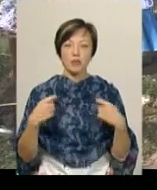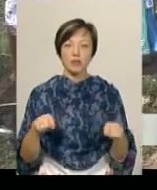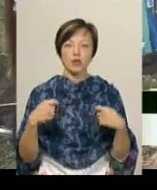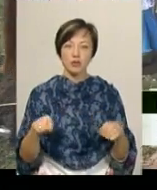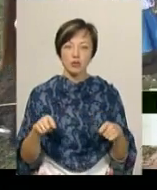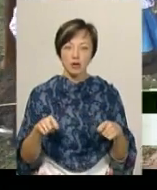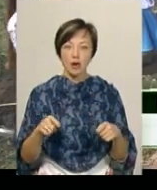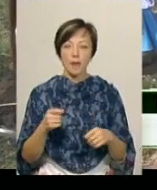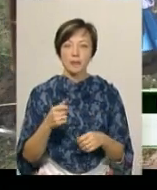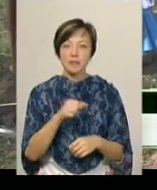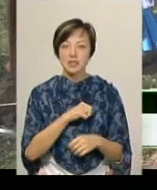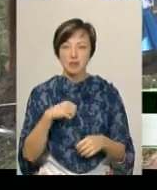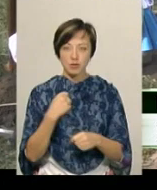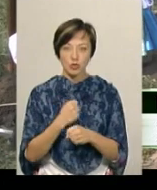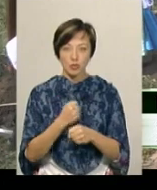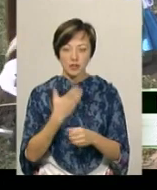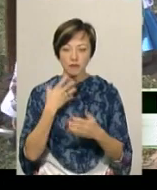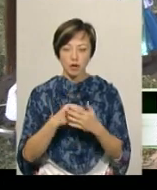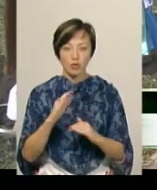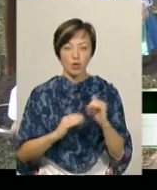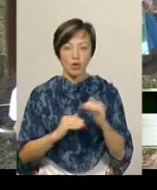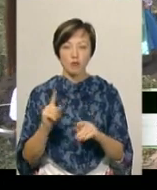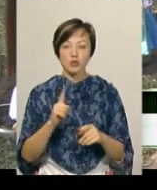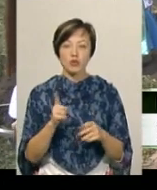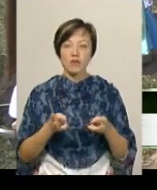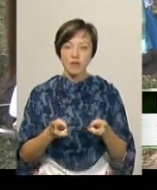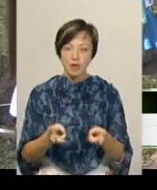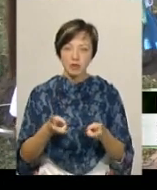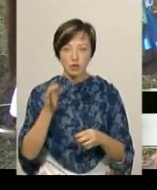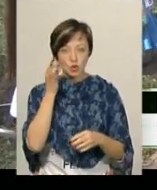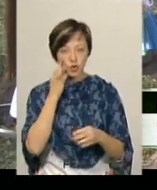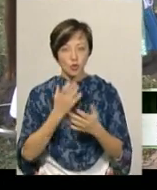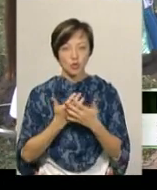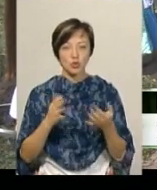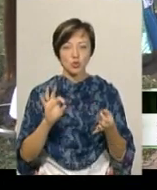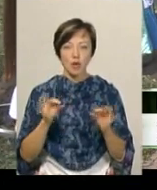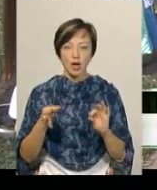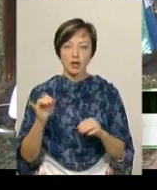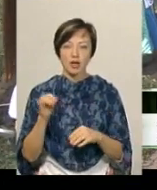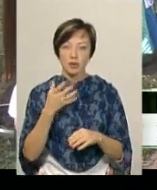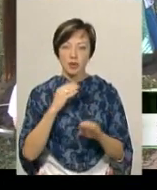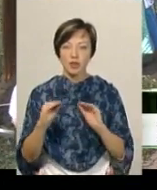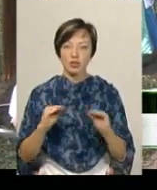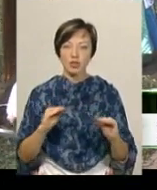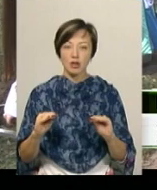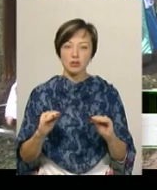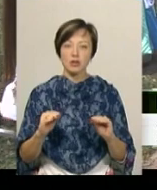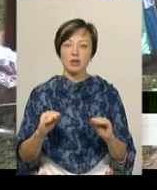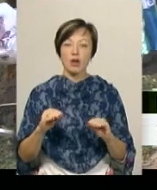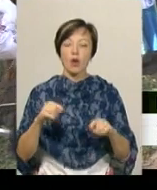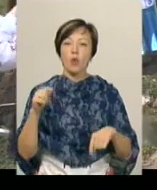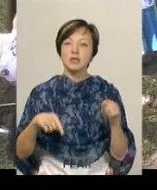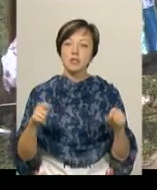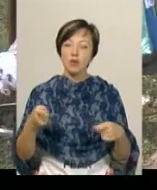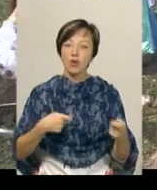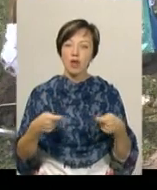ярмарку коробки, що вони зробили своїми руками, що вони випекли, якісь солодощі, цукерки і прикрашають вигляд такого осіннього